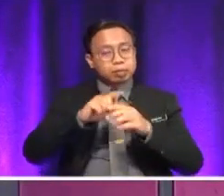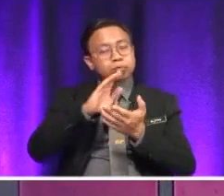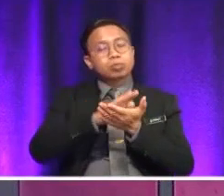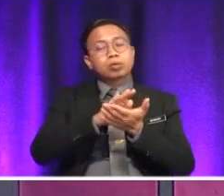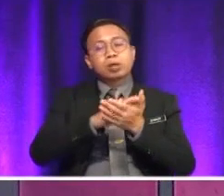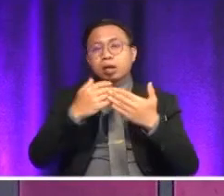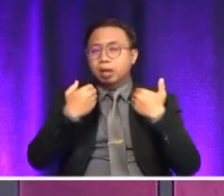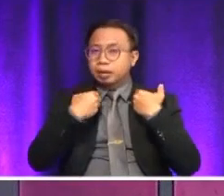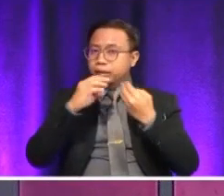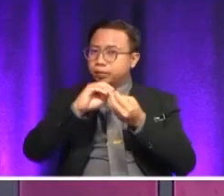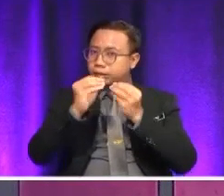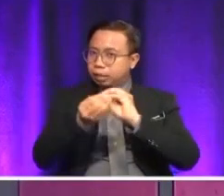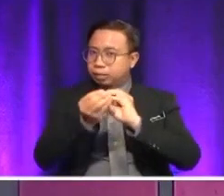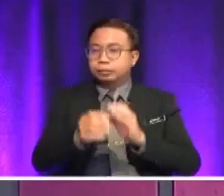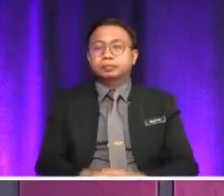ada masalah.